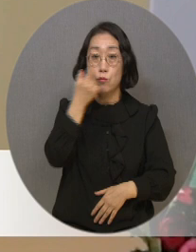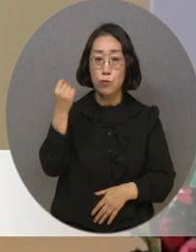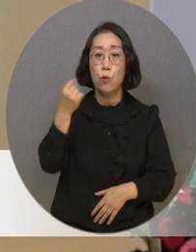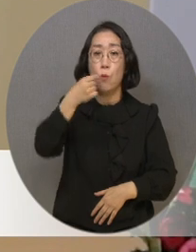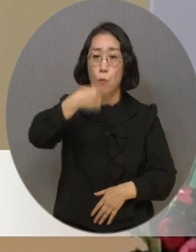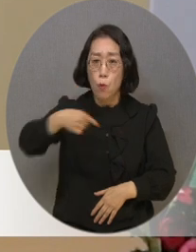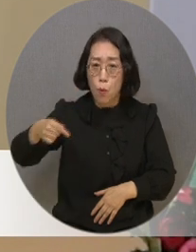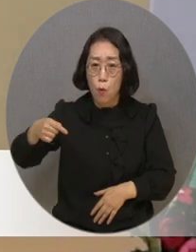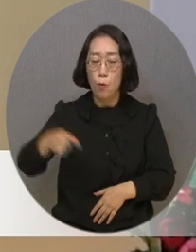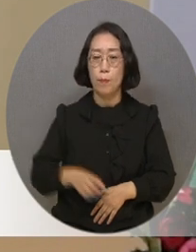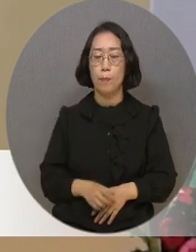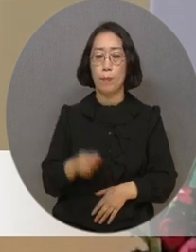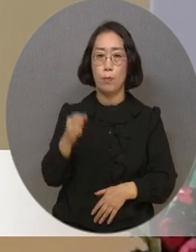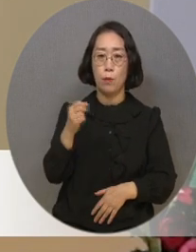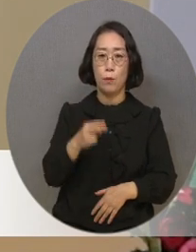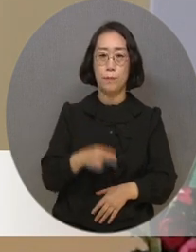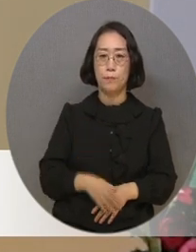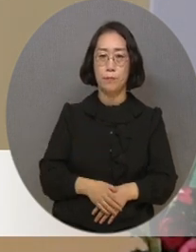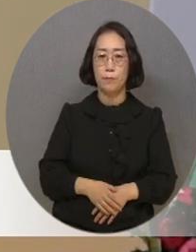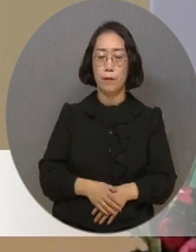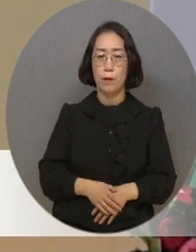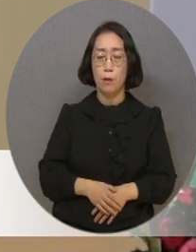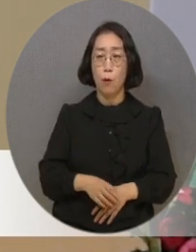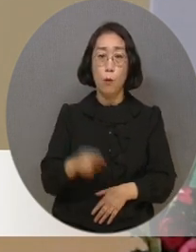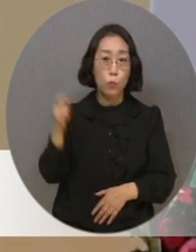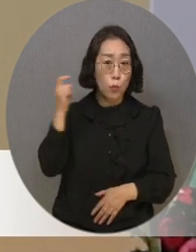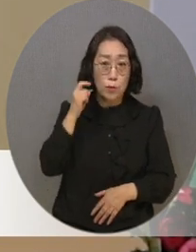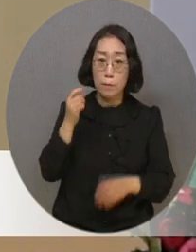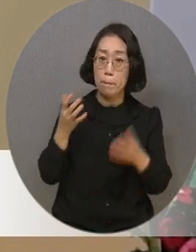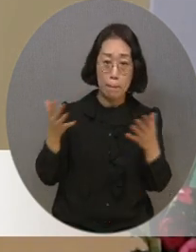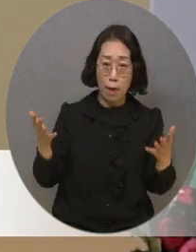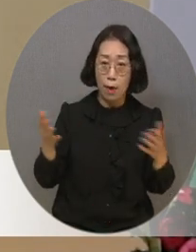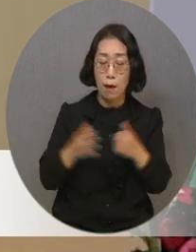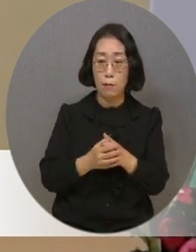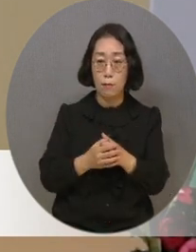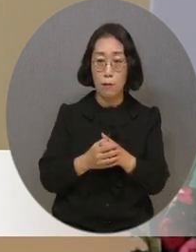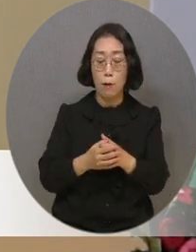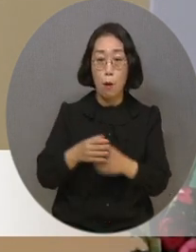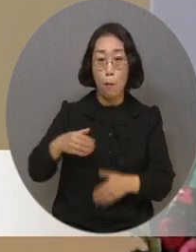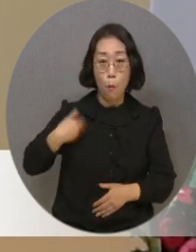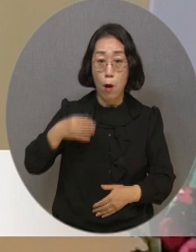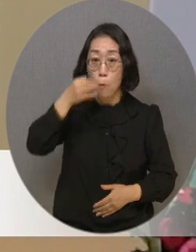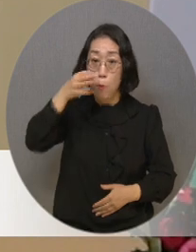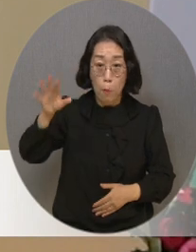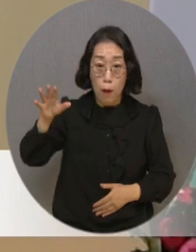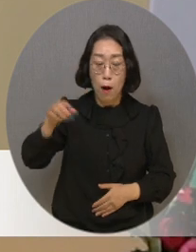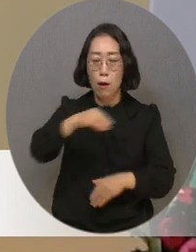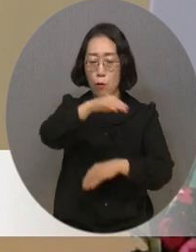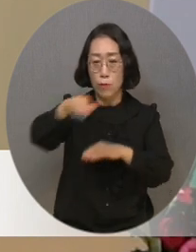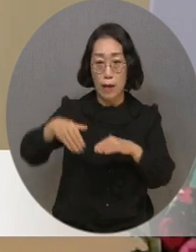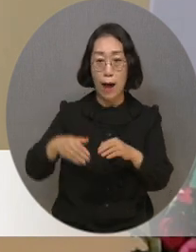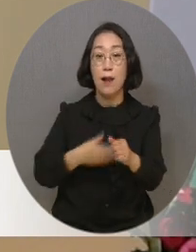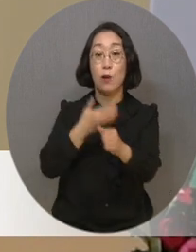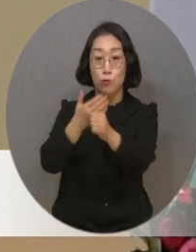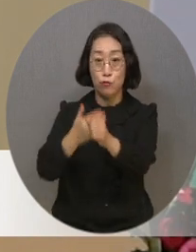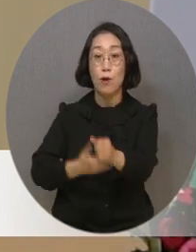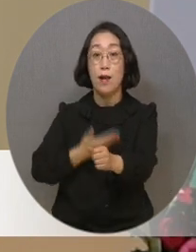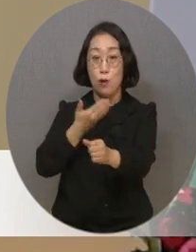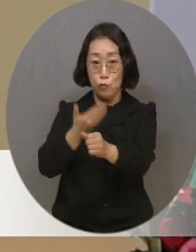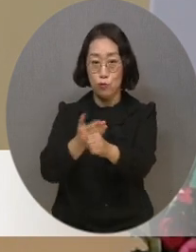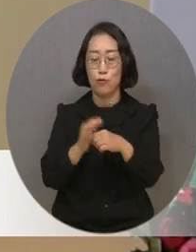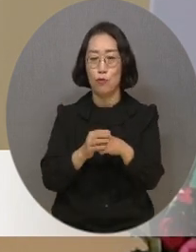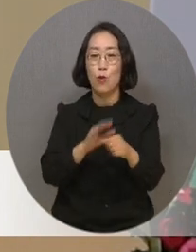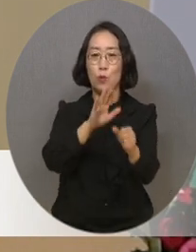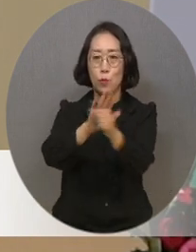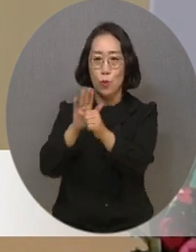부족한 부분이나 이제 정보를 몰라서 환자들이 놓치고 있는 서비스가 워낙 많은 부분이 있어서 그런 쪽으로